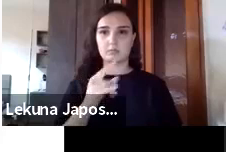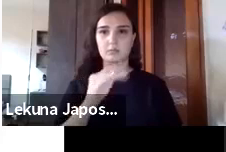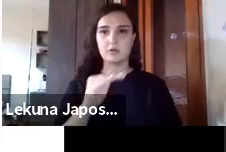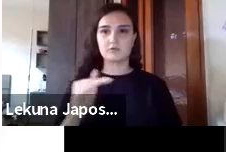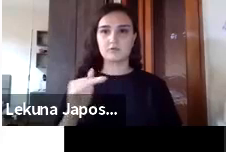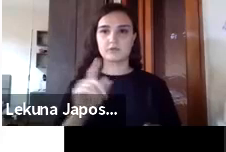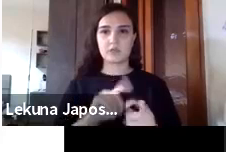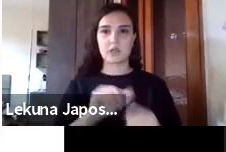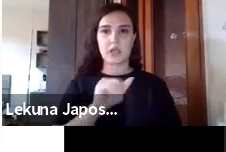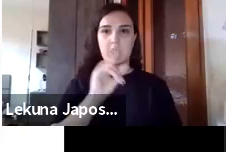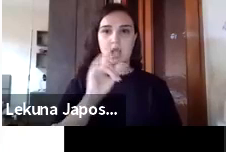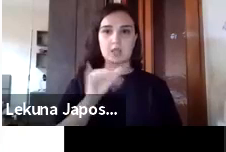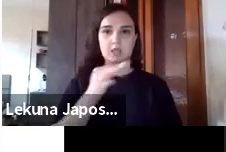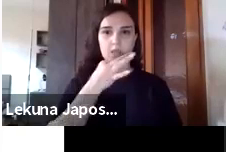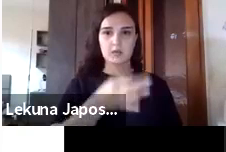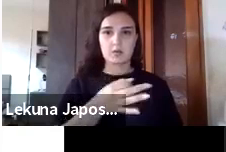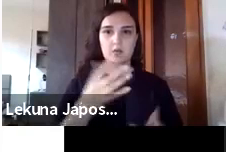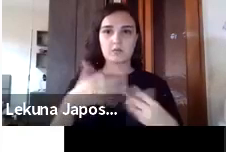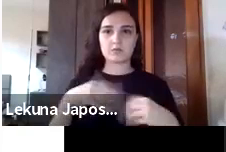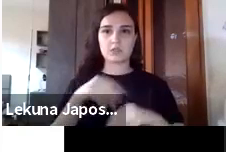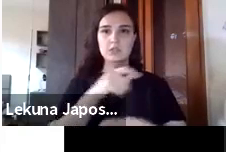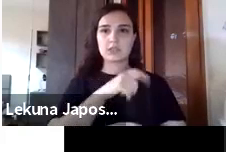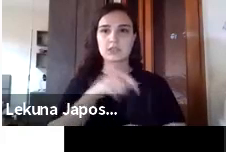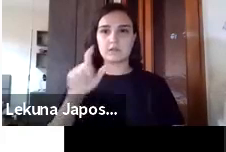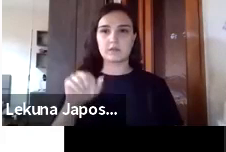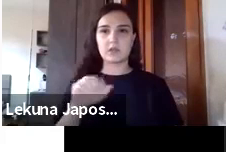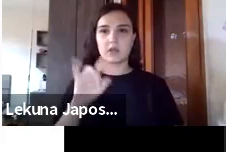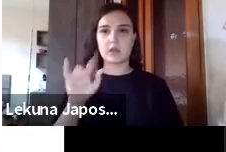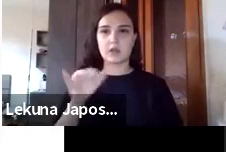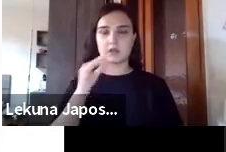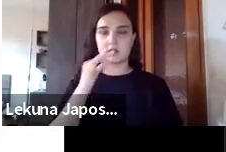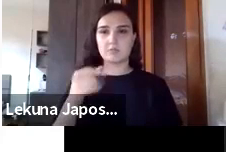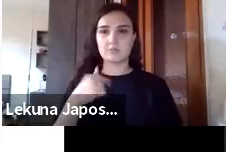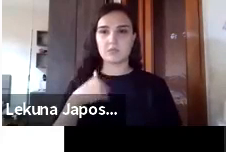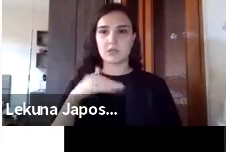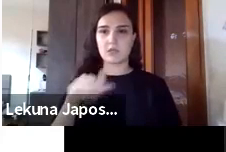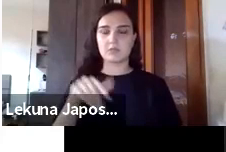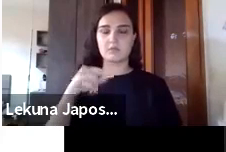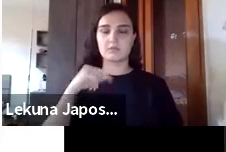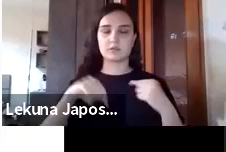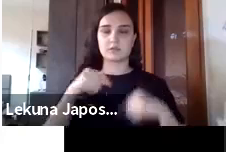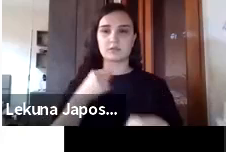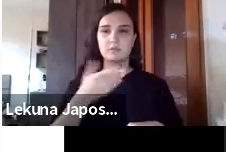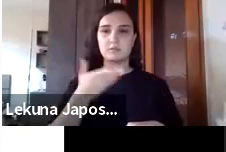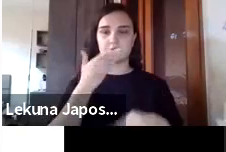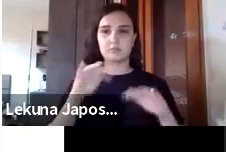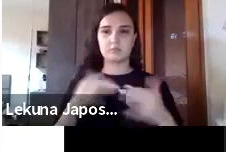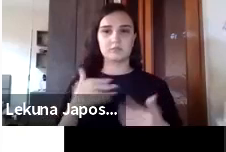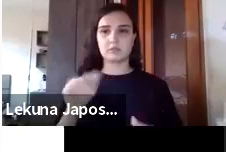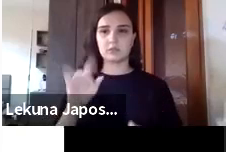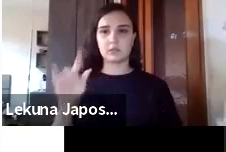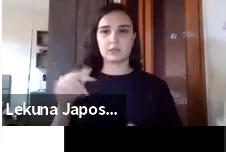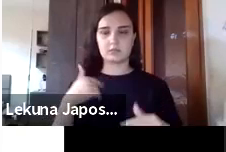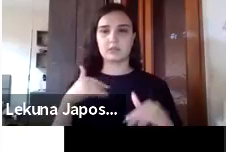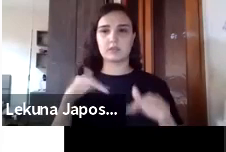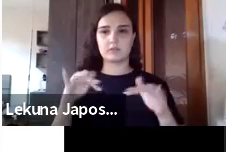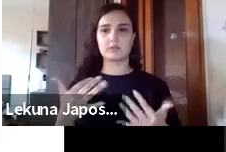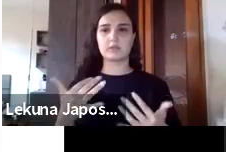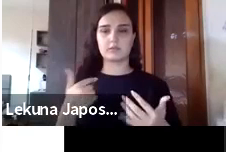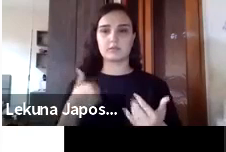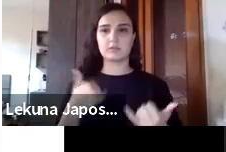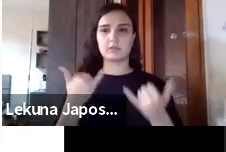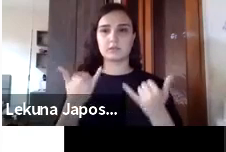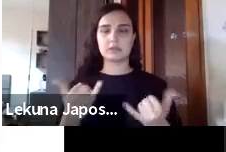ბავშვისთვისაც, არას თქმა ოჯახის წევრისთვისაც, როდესაც აღარ მაქვს ამის რესურსი, თქვა რომ არა, მე დავიღალე და